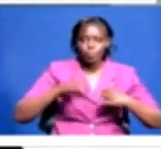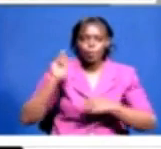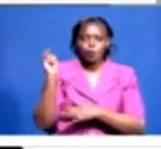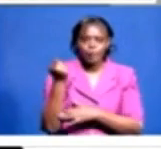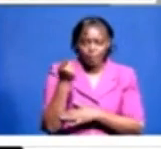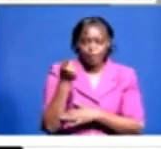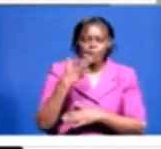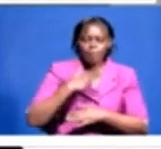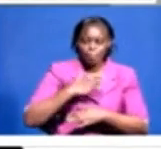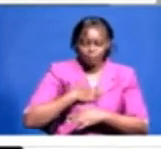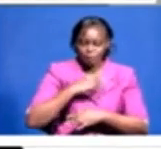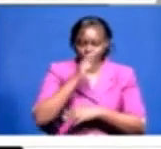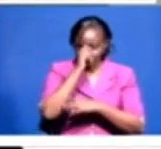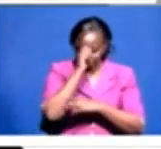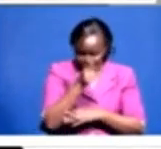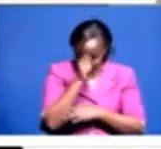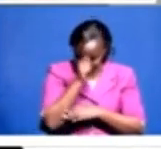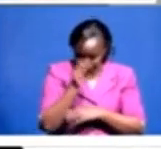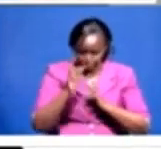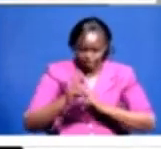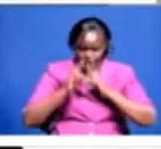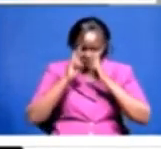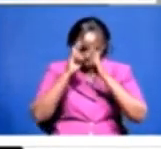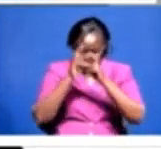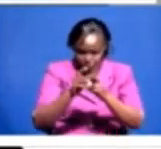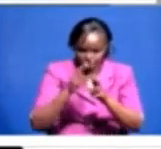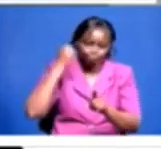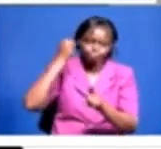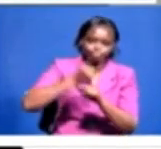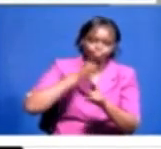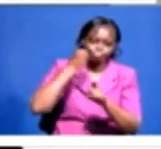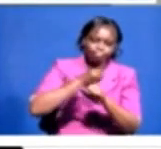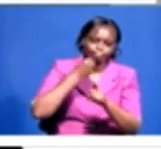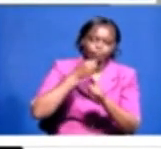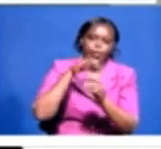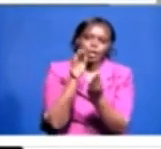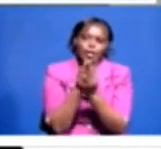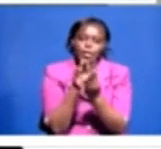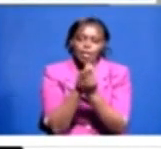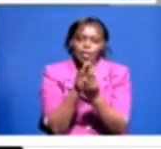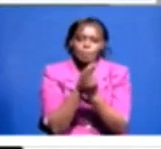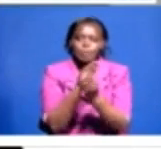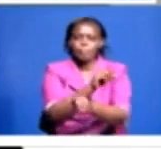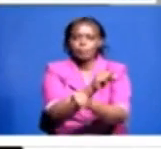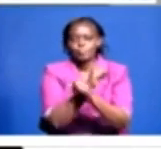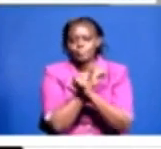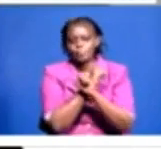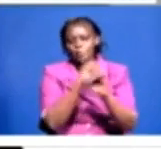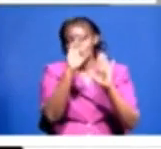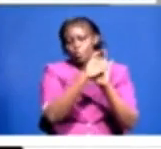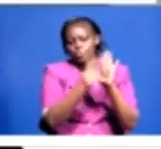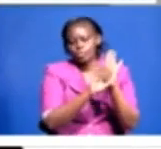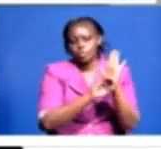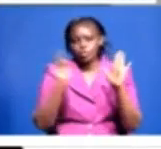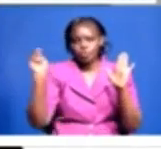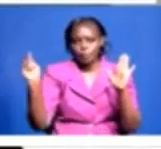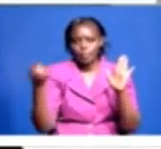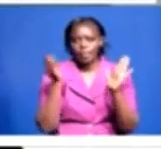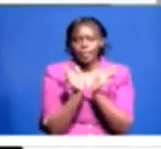nitatii, nitaheshimu, nitatetea, nitatunza, nitahifadhi na kulinda katiba ya Jamhuri ya